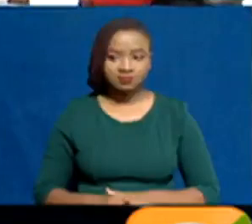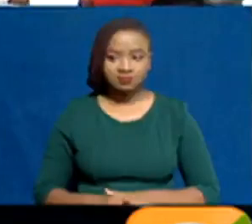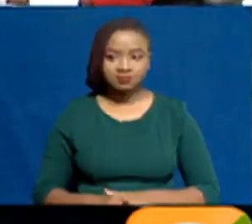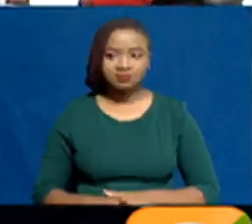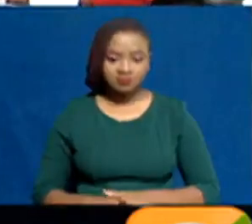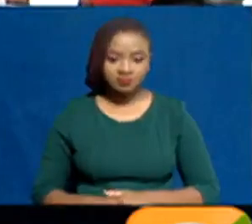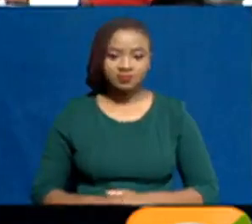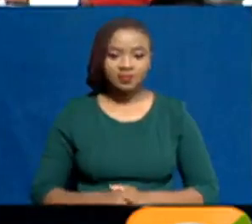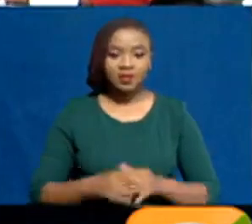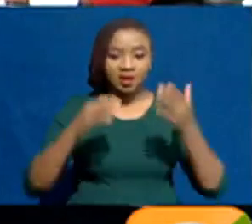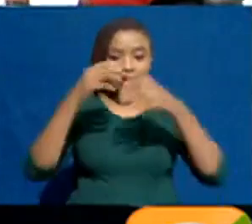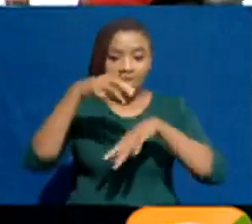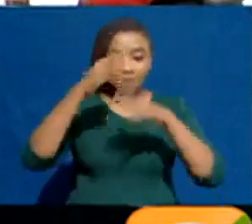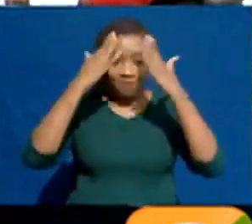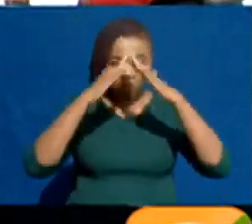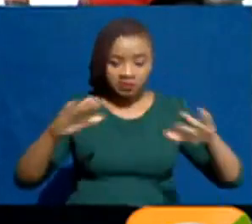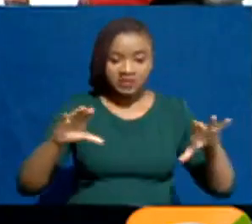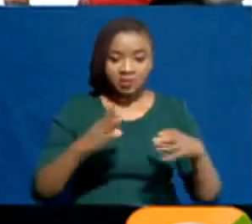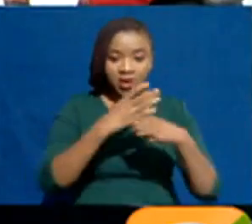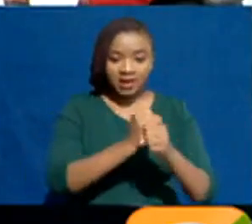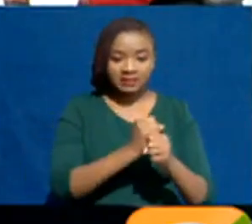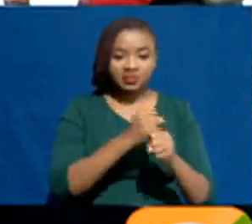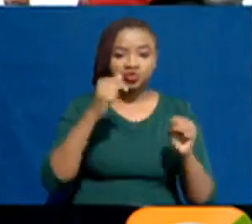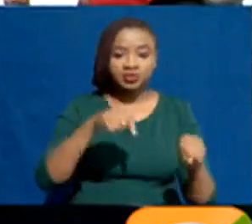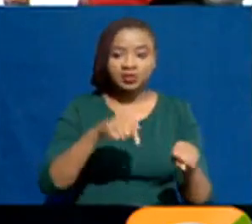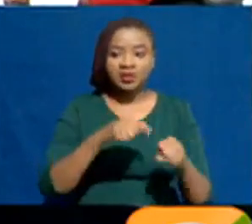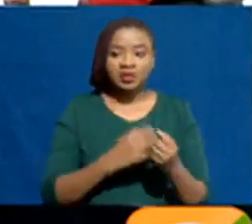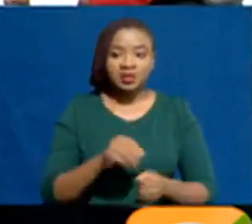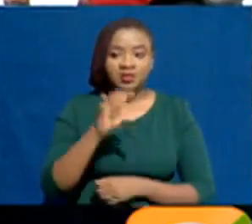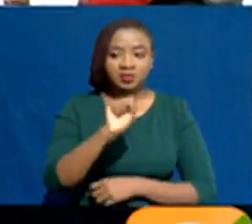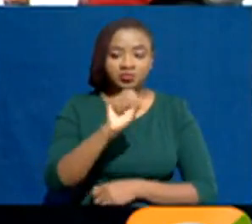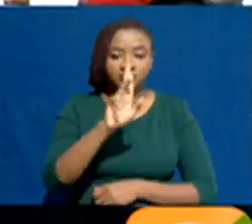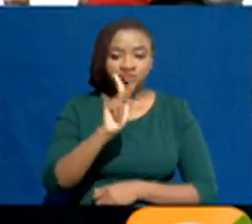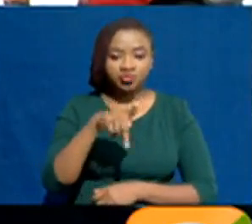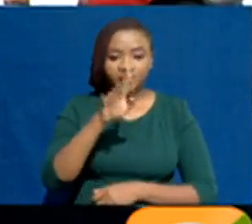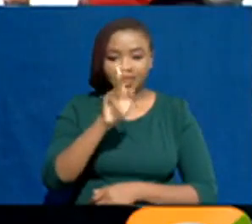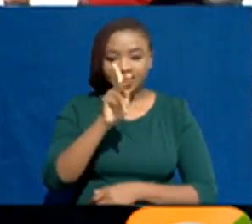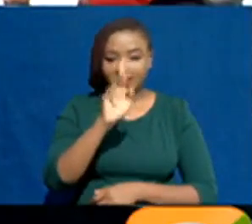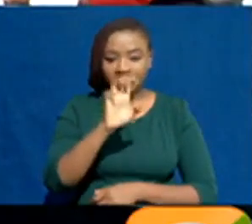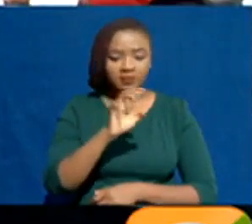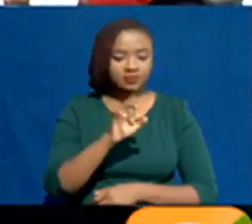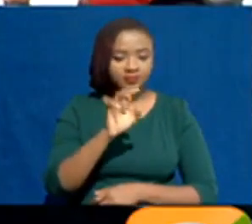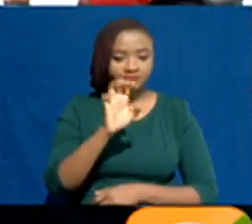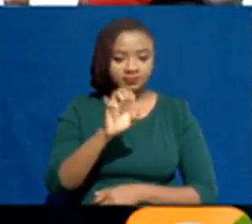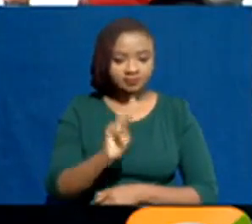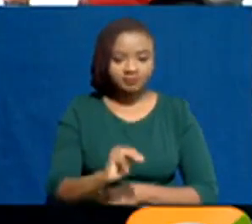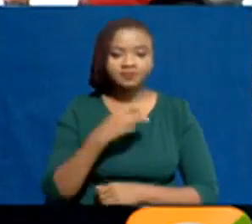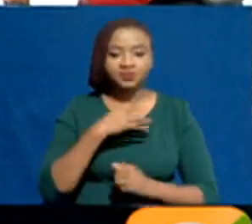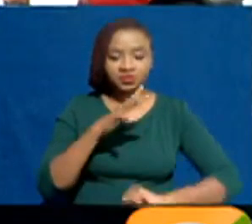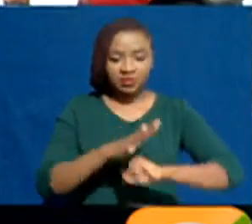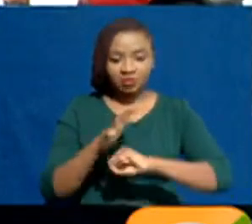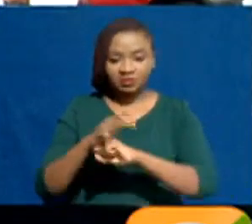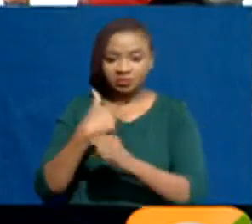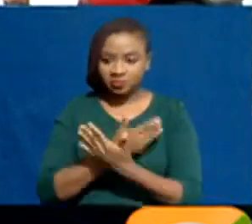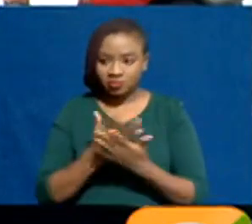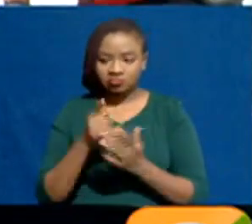Baraza Kuu la Waislamu wa Kenya, SUPKEM, limeunga mkono ripoti ya kamati ya mazungumzo ya kitaifa. Naam, kwenye kikao na wanahabari, baraza hili